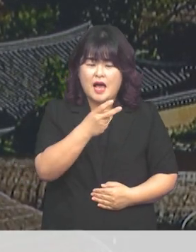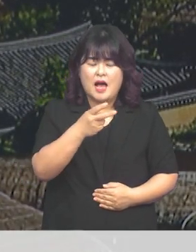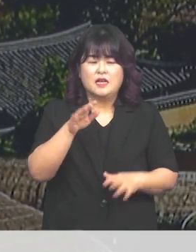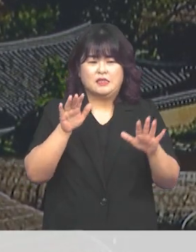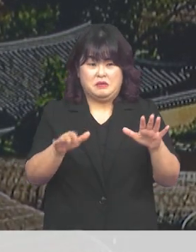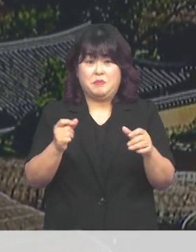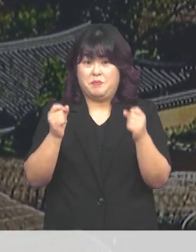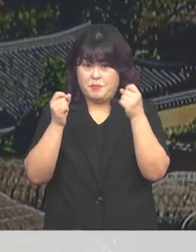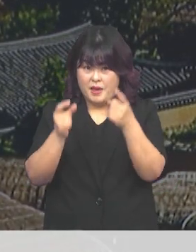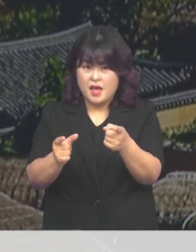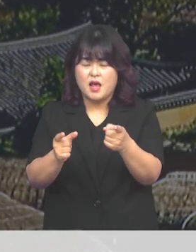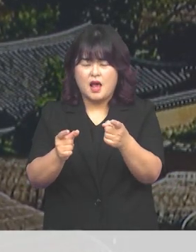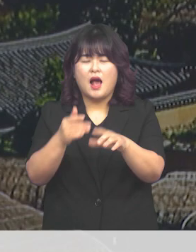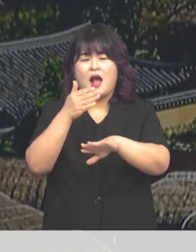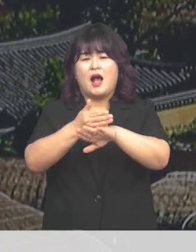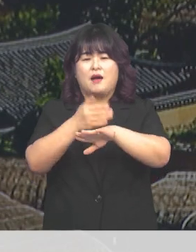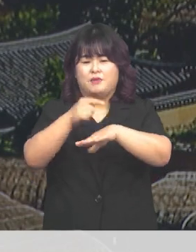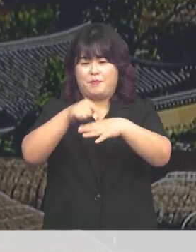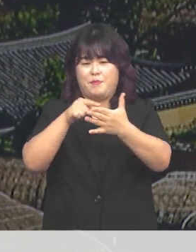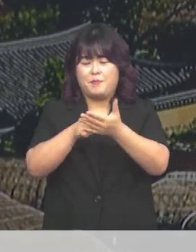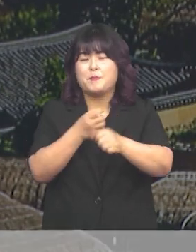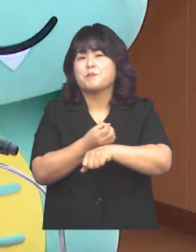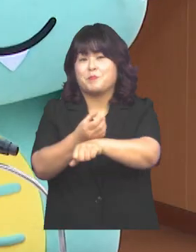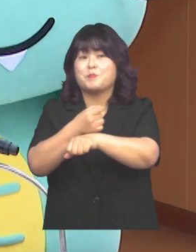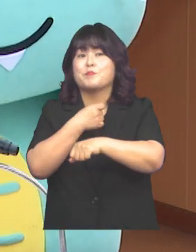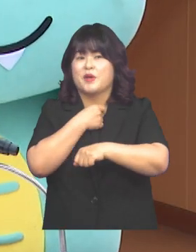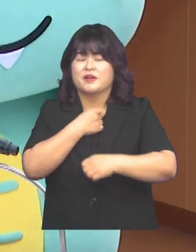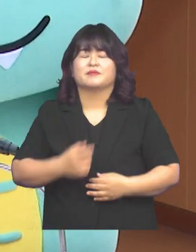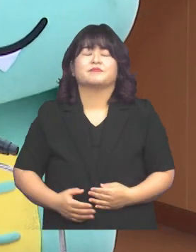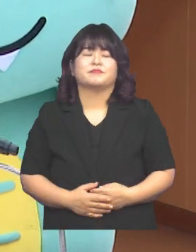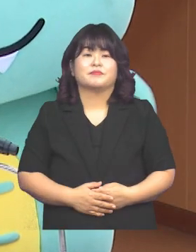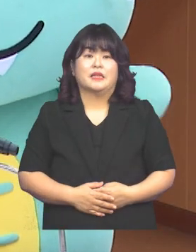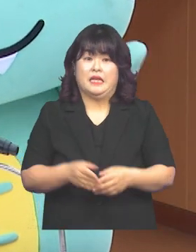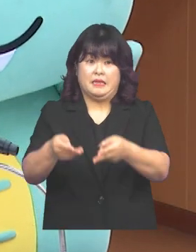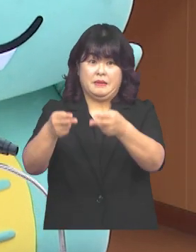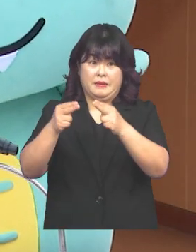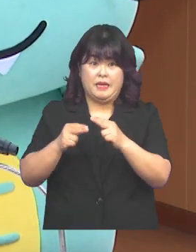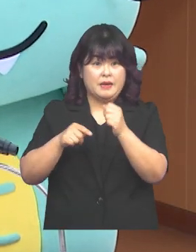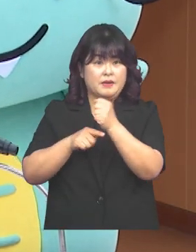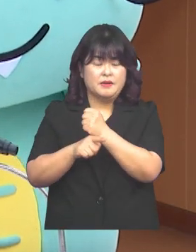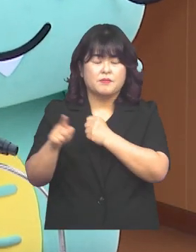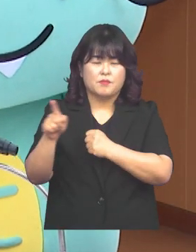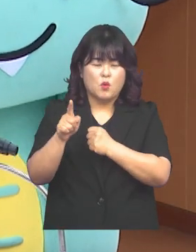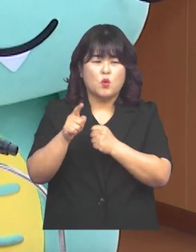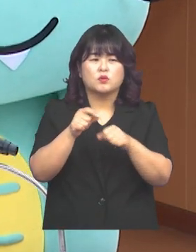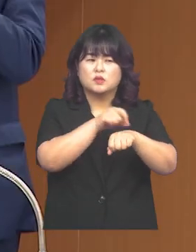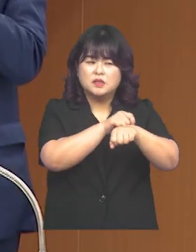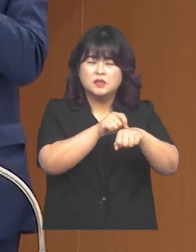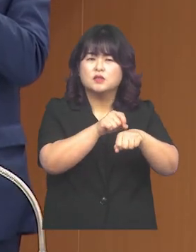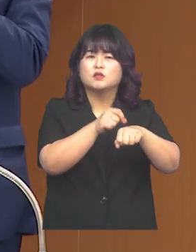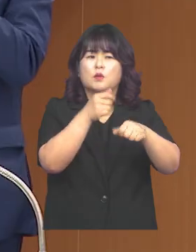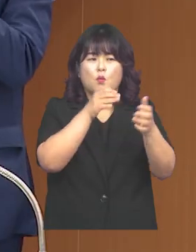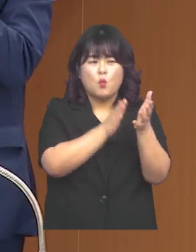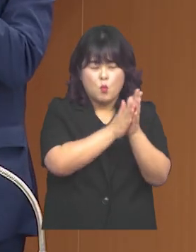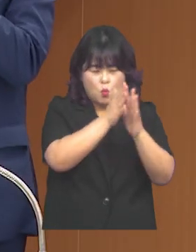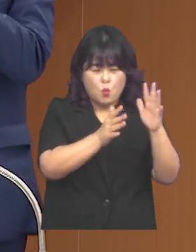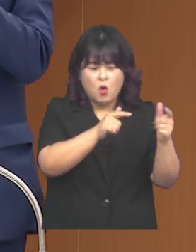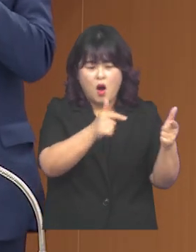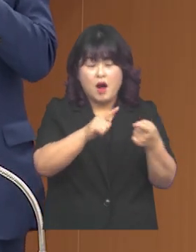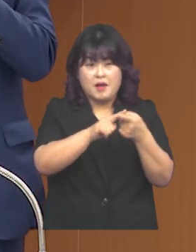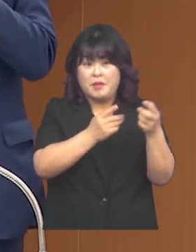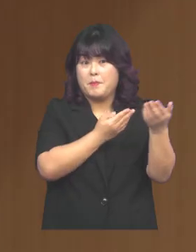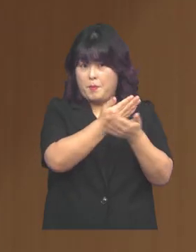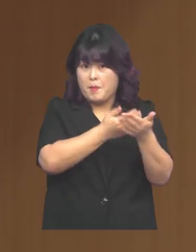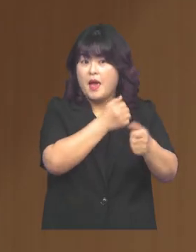이 자리를 빌어서 감사의 말씀을 드립니다. 협약에 따라 두 도시는 지역 특산물 교류, 관광지